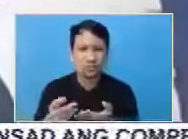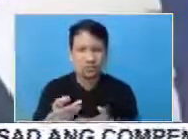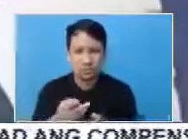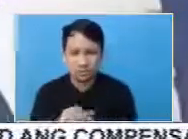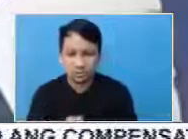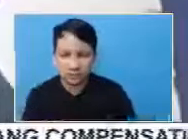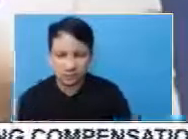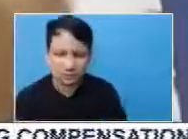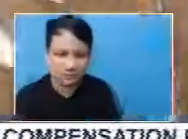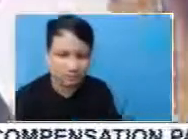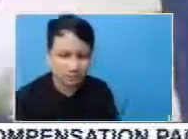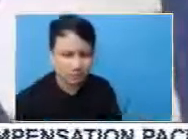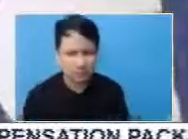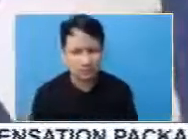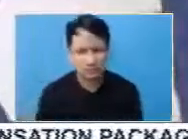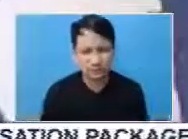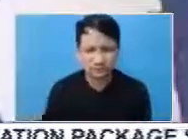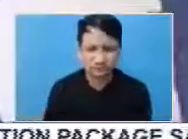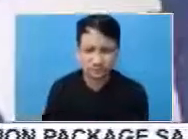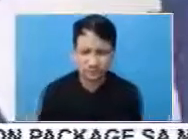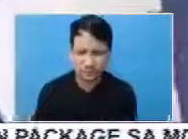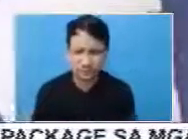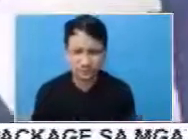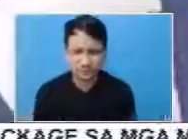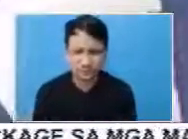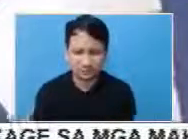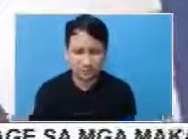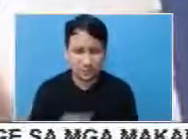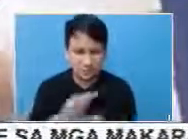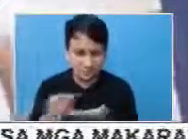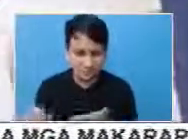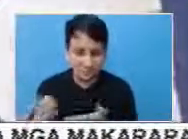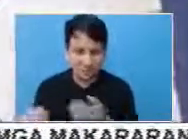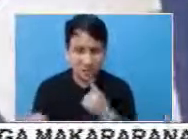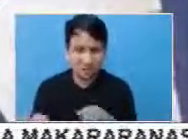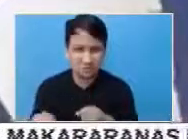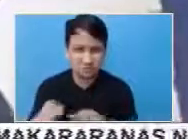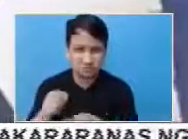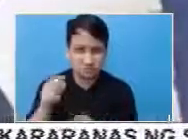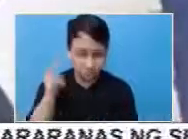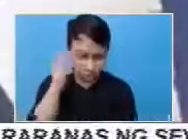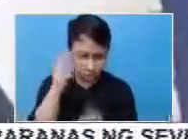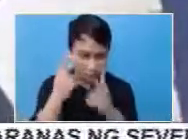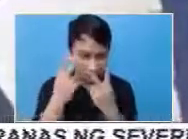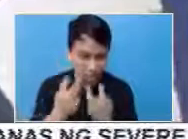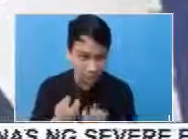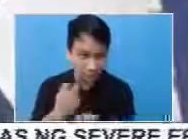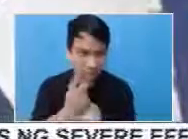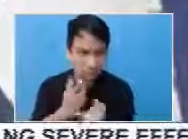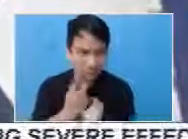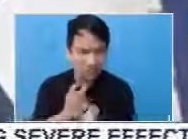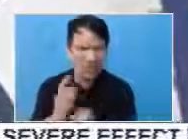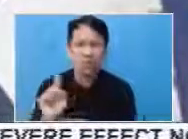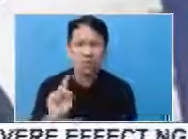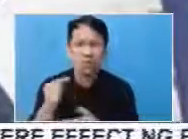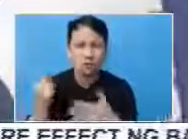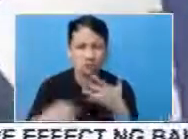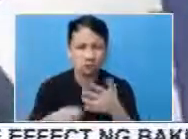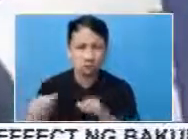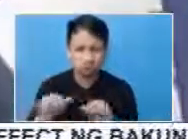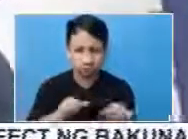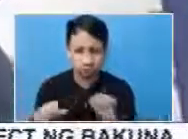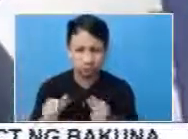pulis. Tinatanong natin kung may mga problema sila. At huwag silang mahiya para tayong pamilya. Pag ganito po kasi ang treatment natin sa bawat